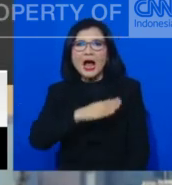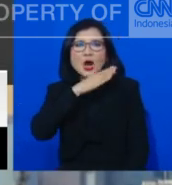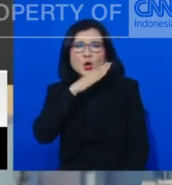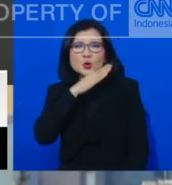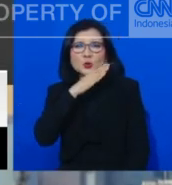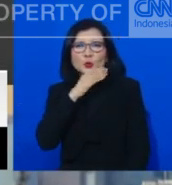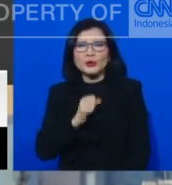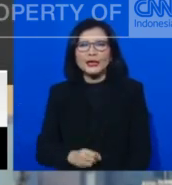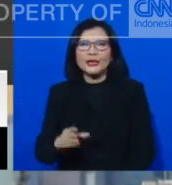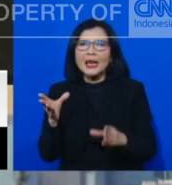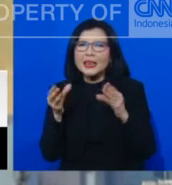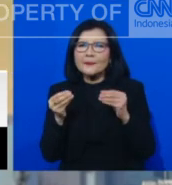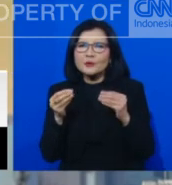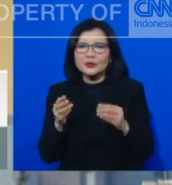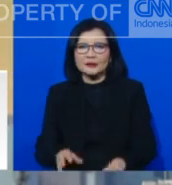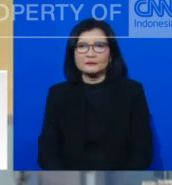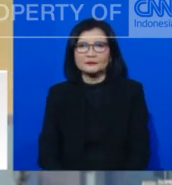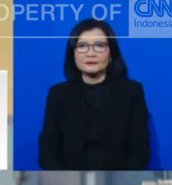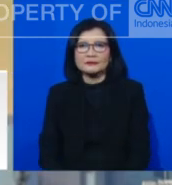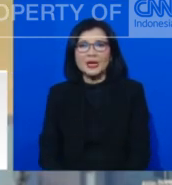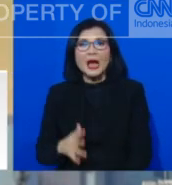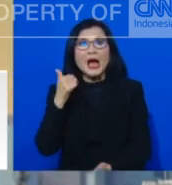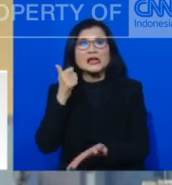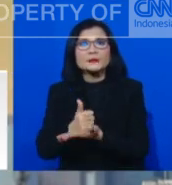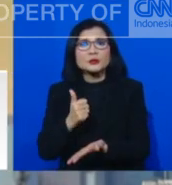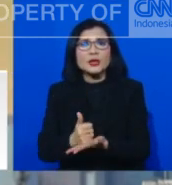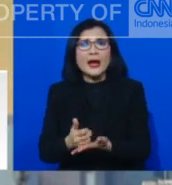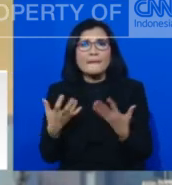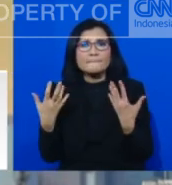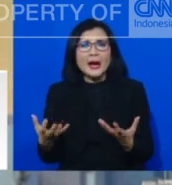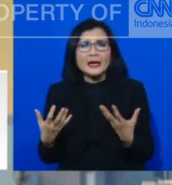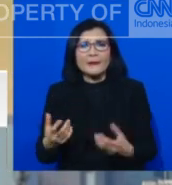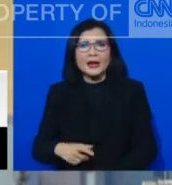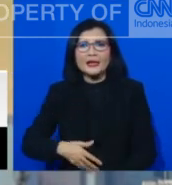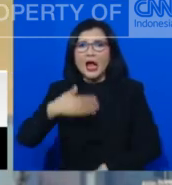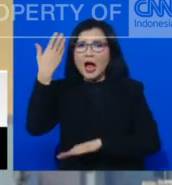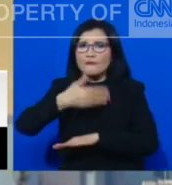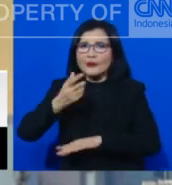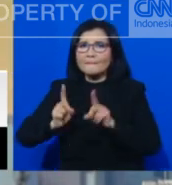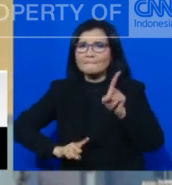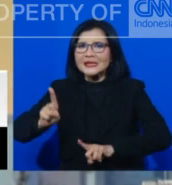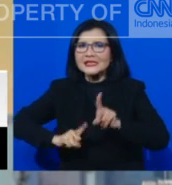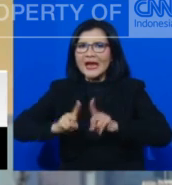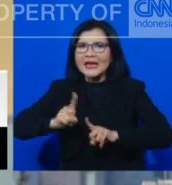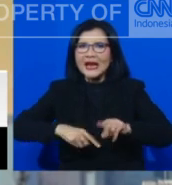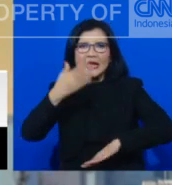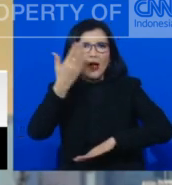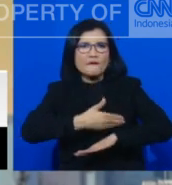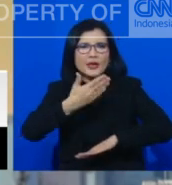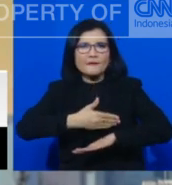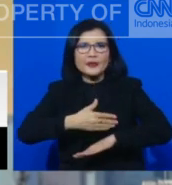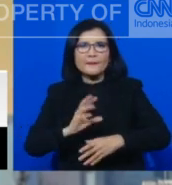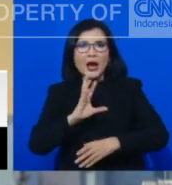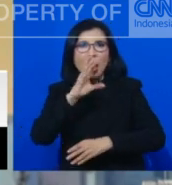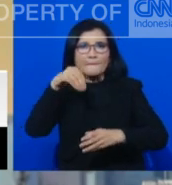nah jadilah kalau menurut gara-gara sendiri sebenarnya Bagaimana sih sebenarnya film-film atau persaingan film-film yang masuk dalam kategori the best